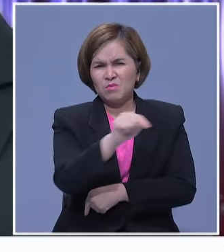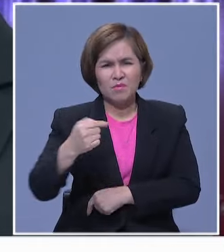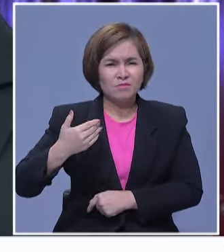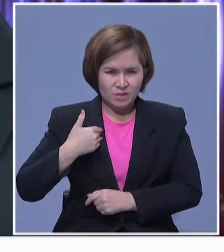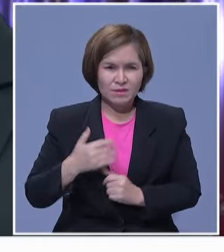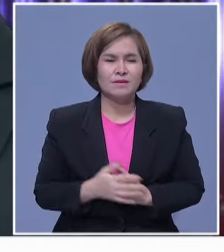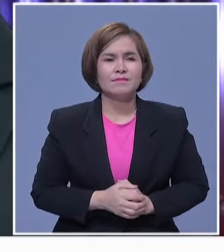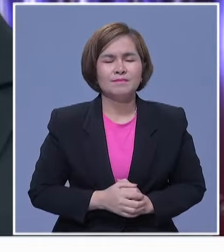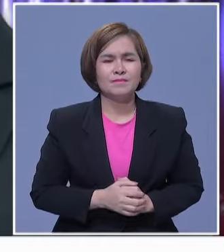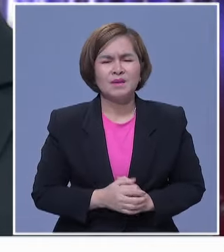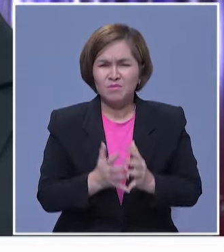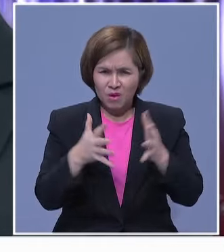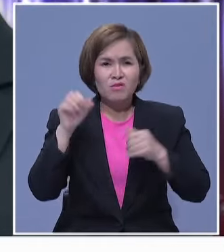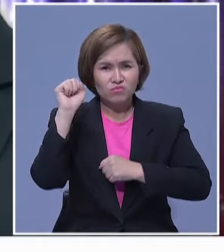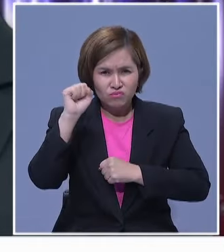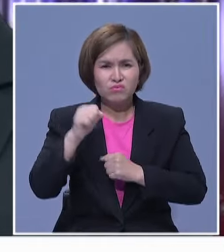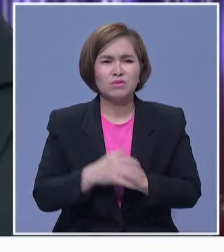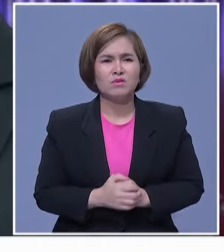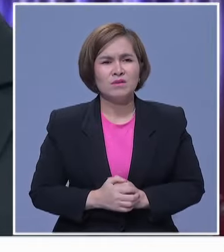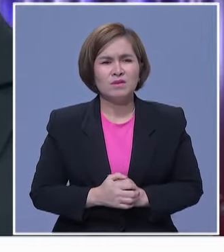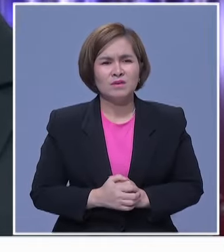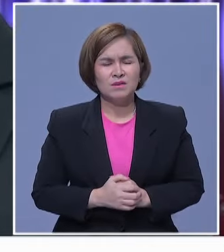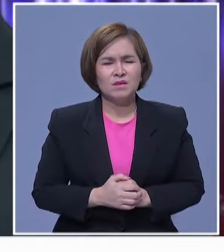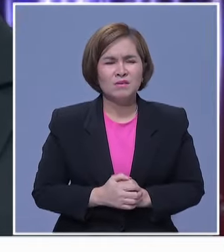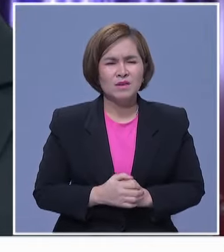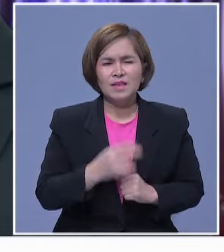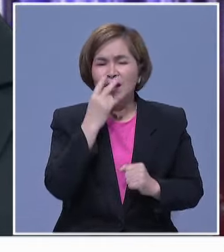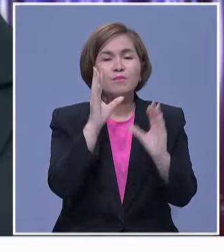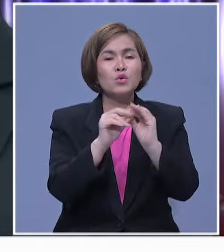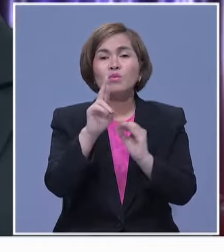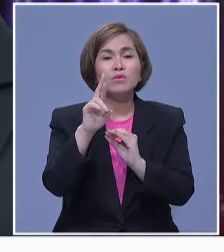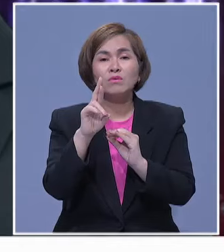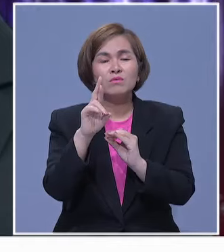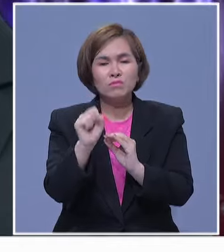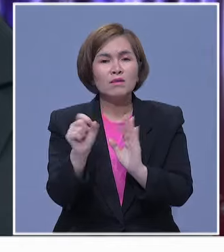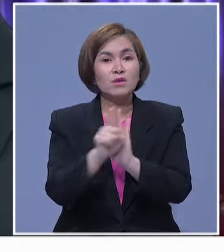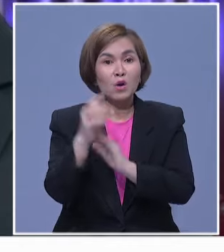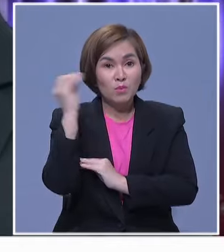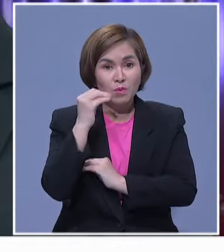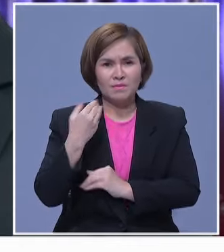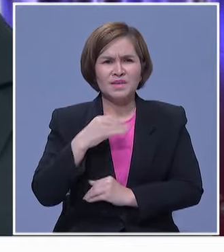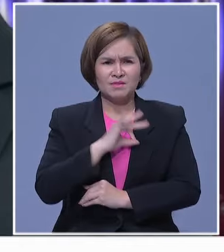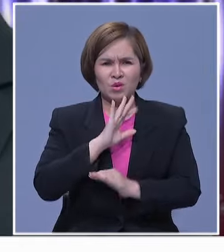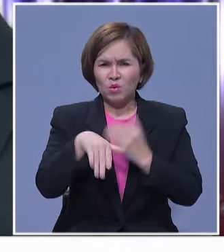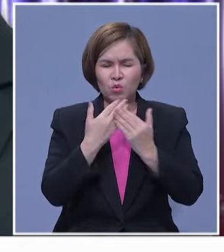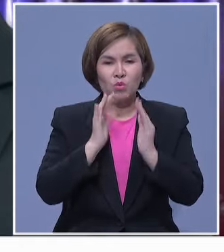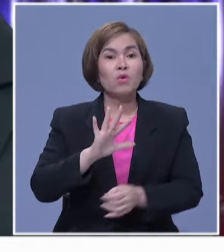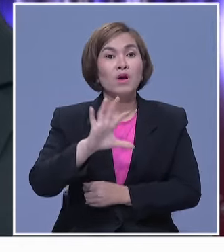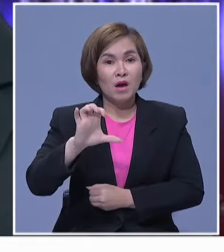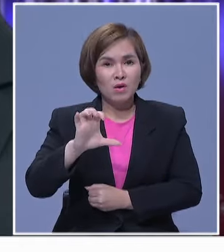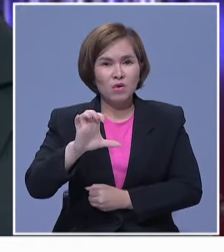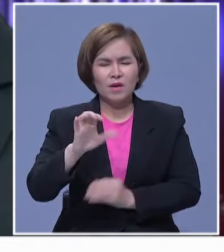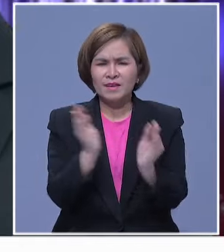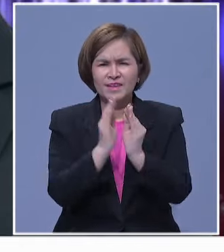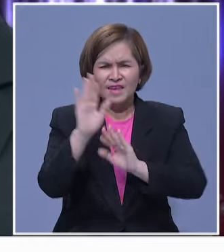รอคะ เยอะเลยครับถึงเขาก็ลาไม่เห็นเลยครับประชุมสภาแต่ละครั้งเนี่ยมีสมาชิกสภา500คนเนี่ยแต่คะแนน